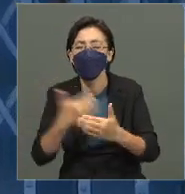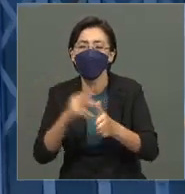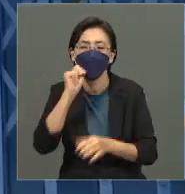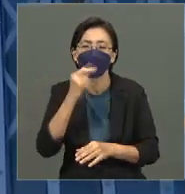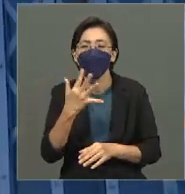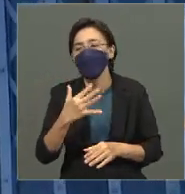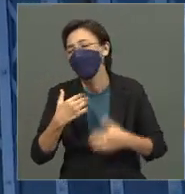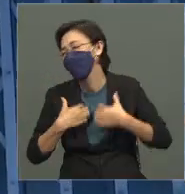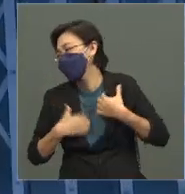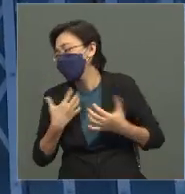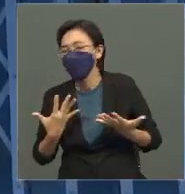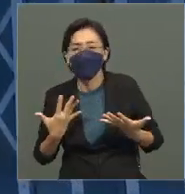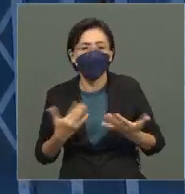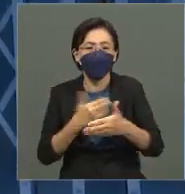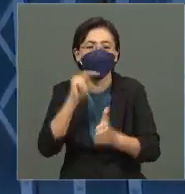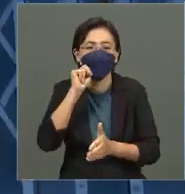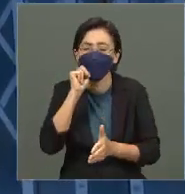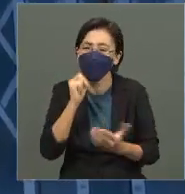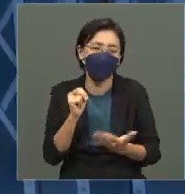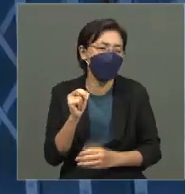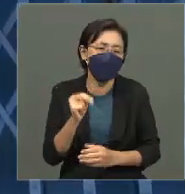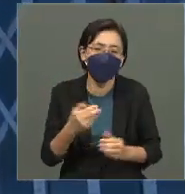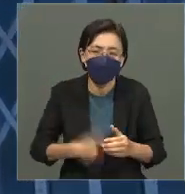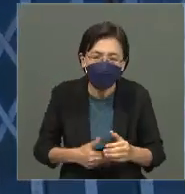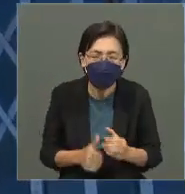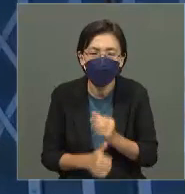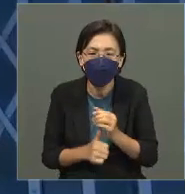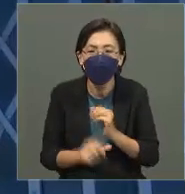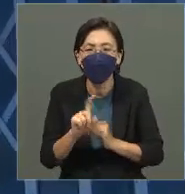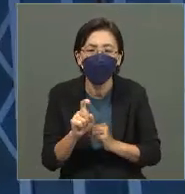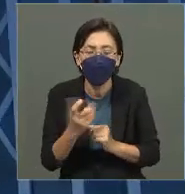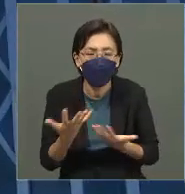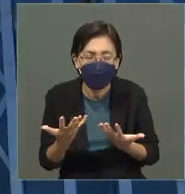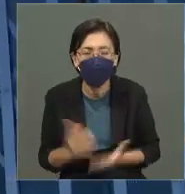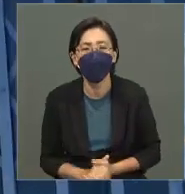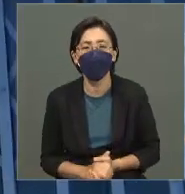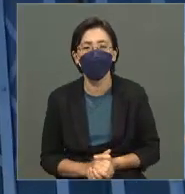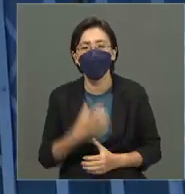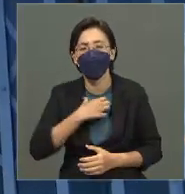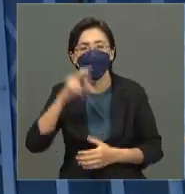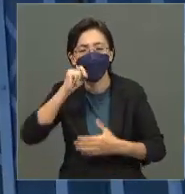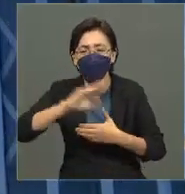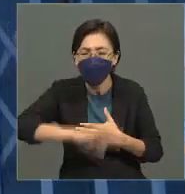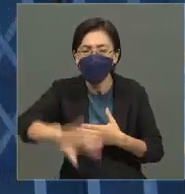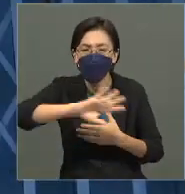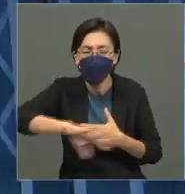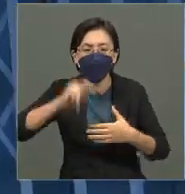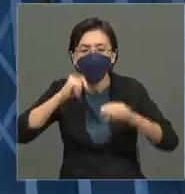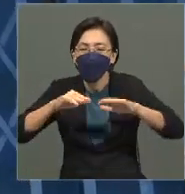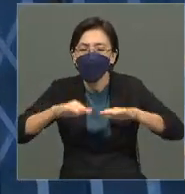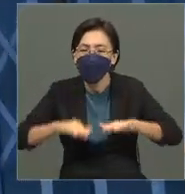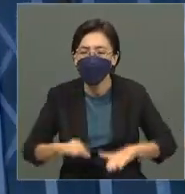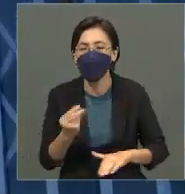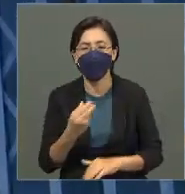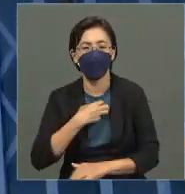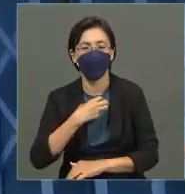ยเหลือได้ตอนนี้อยากจะให้ท่านช่วยเรื่องอะไรมากที่สุด ระบายน้ำให้ไวที่สุดเราก็อยากตรงนี้เ